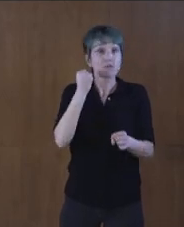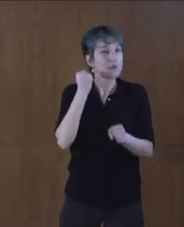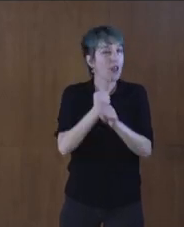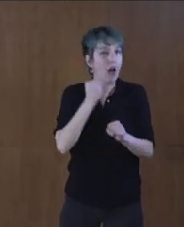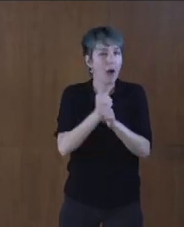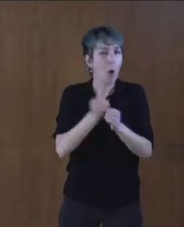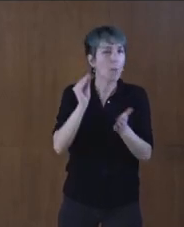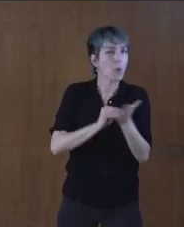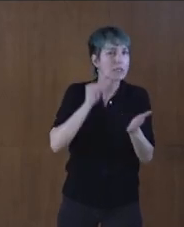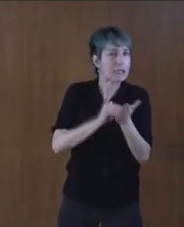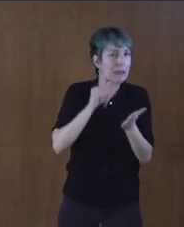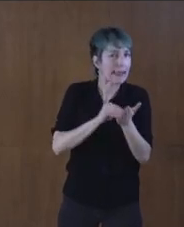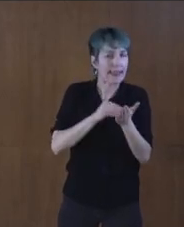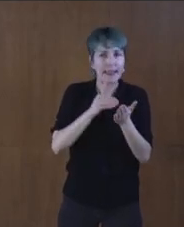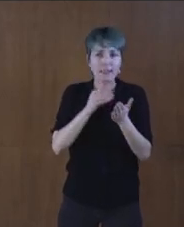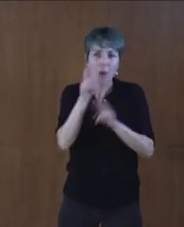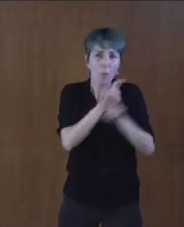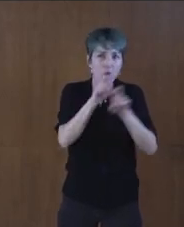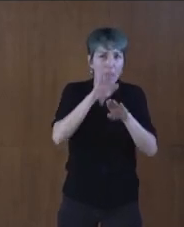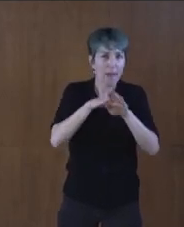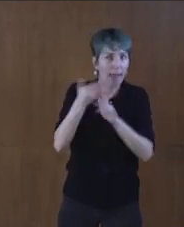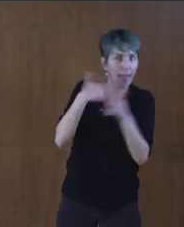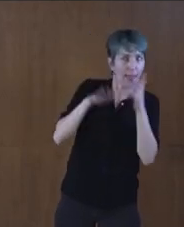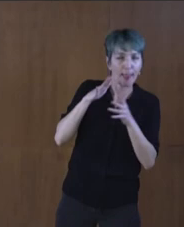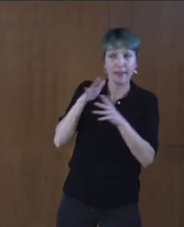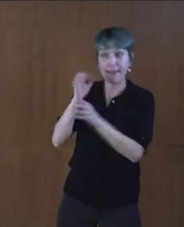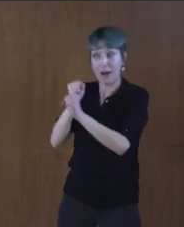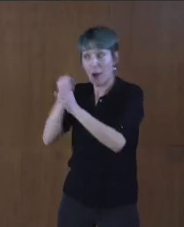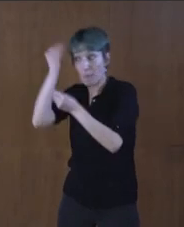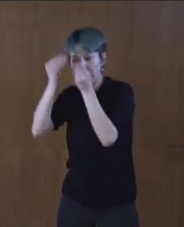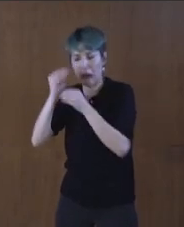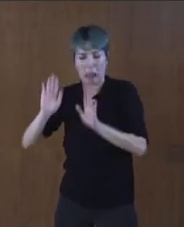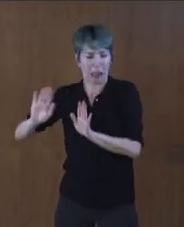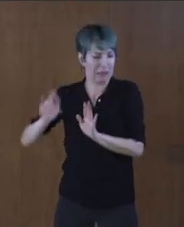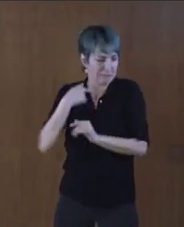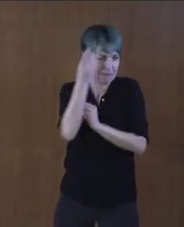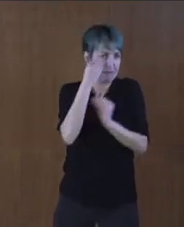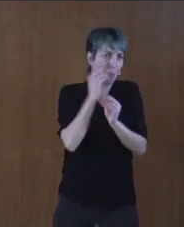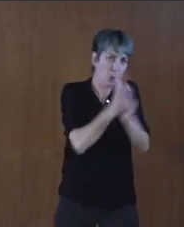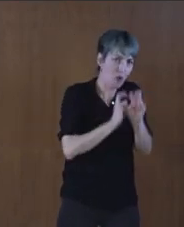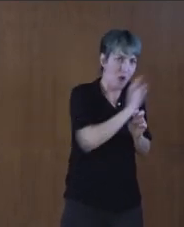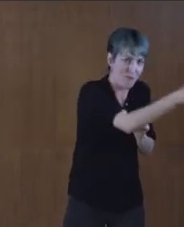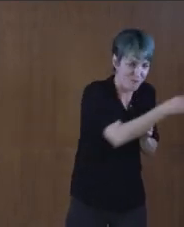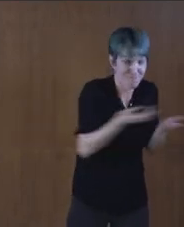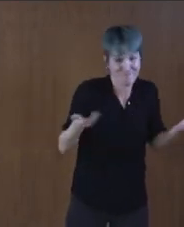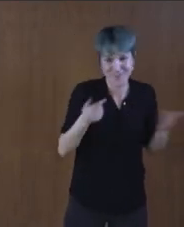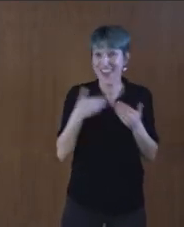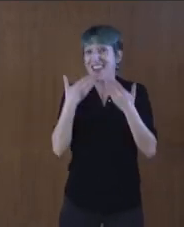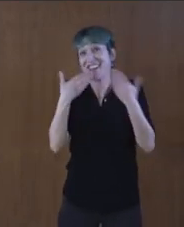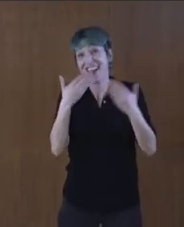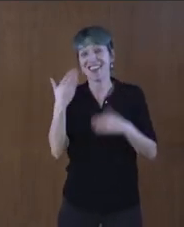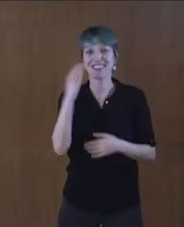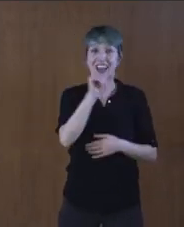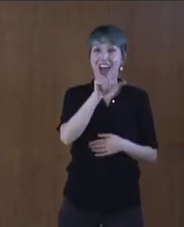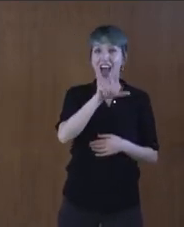mirar d'estalviar-nos la dura feina de pensar. Moltes gràcies, Albert i